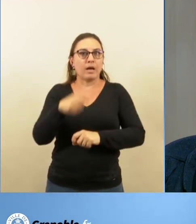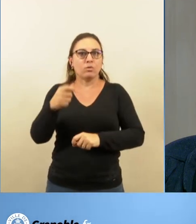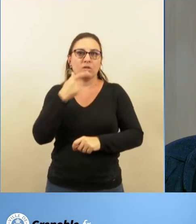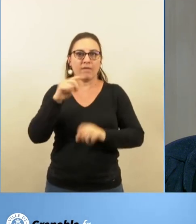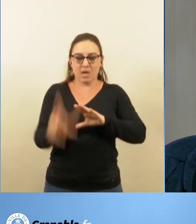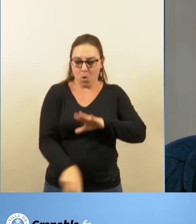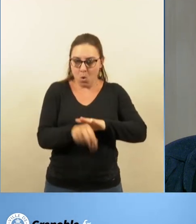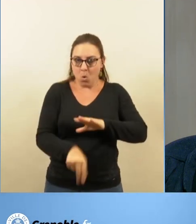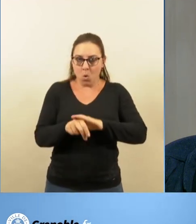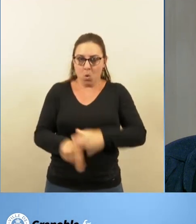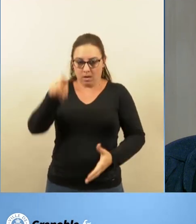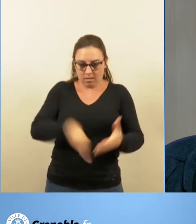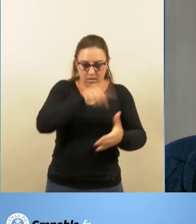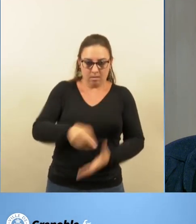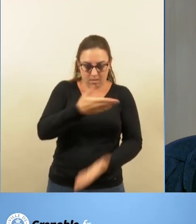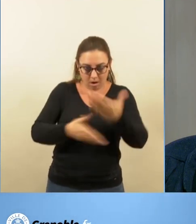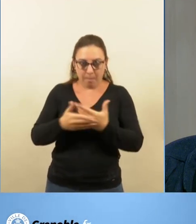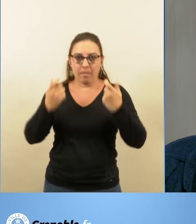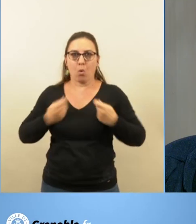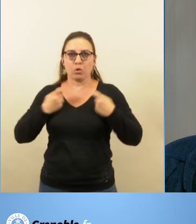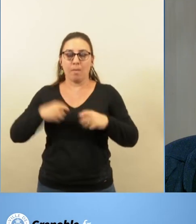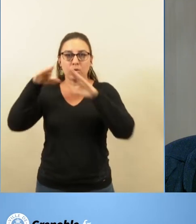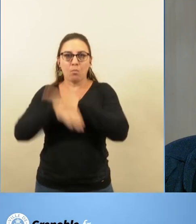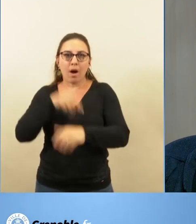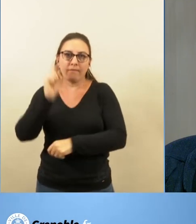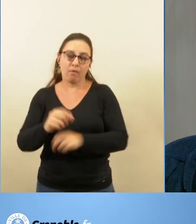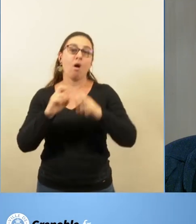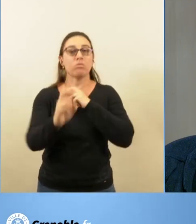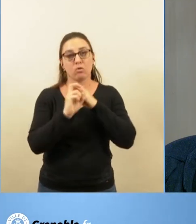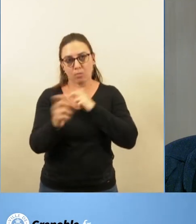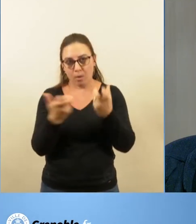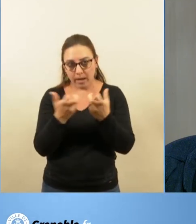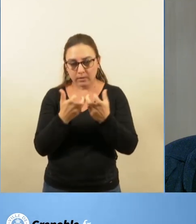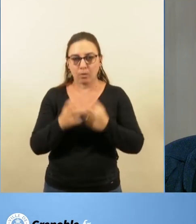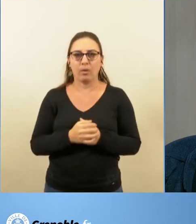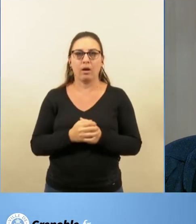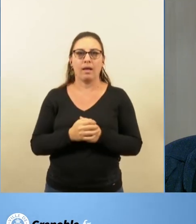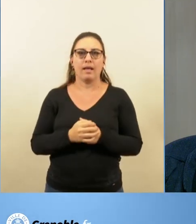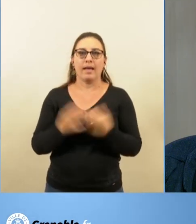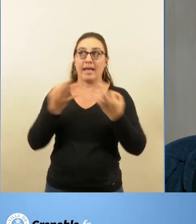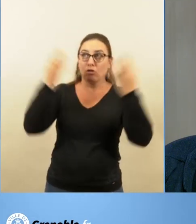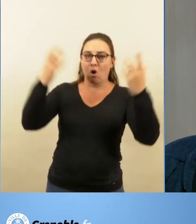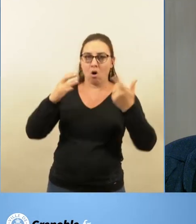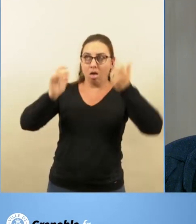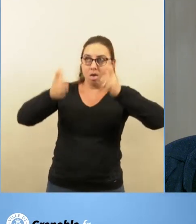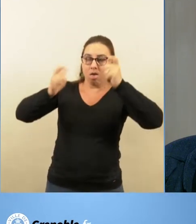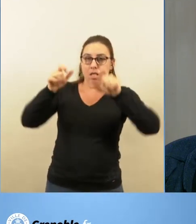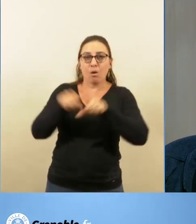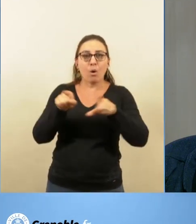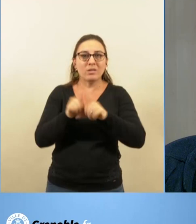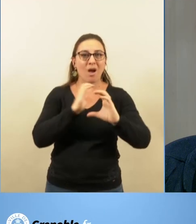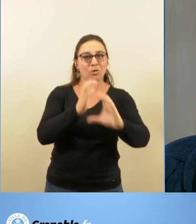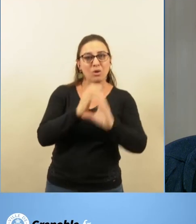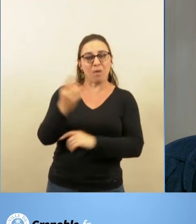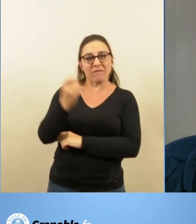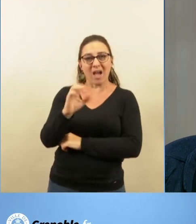fossiles et à réduire drastiquement les consommations notamment dans le domaine des transports et en contribuant au dérèglement climatique les transports carbonés participent